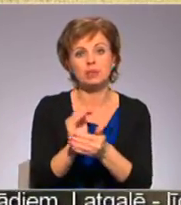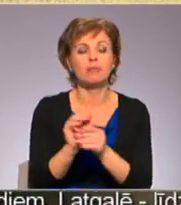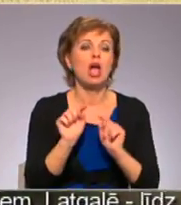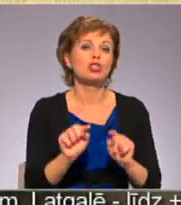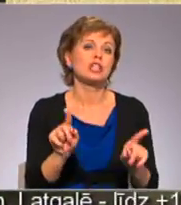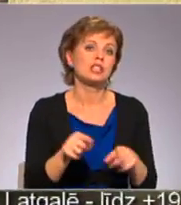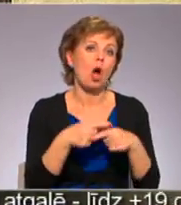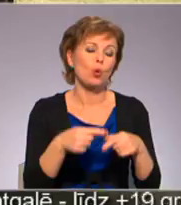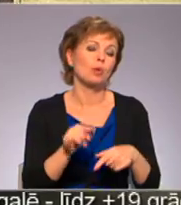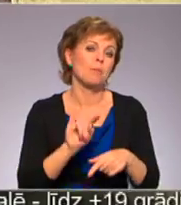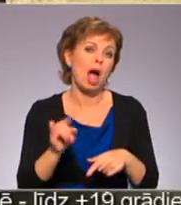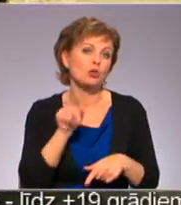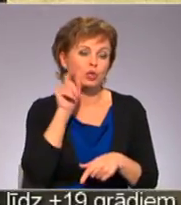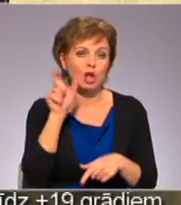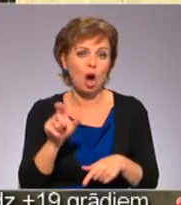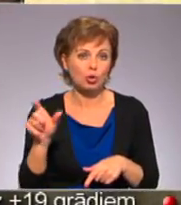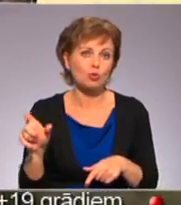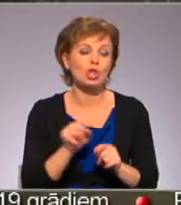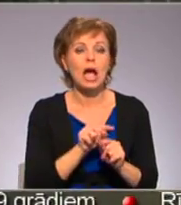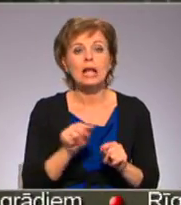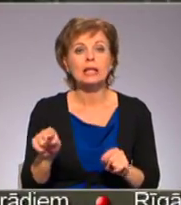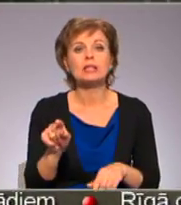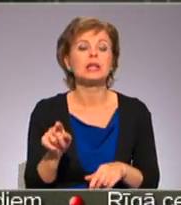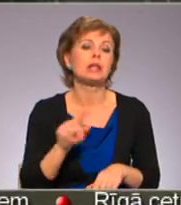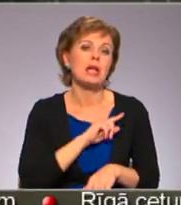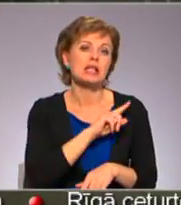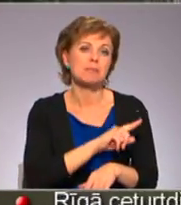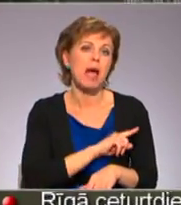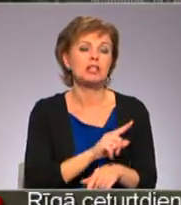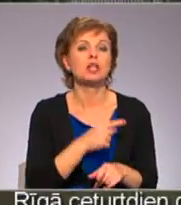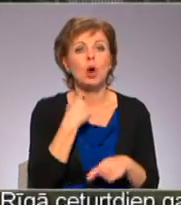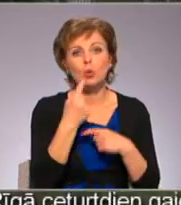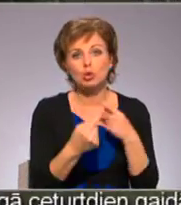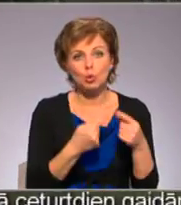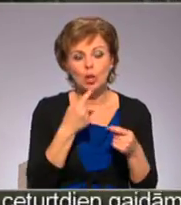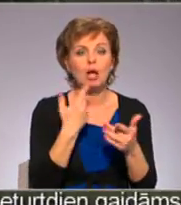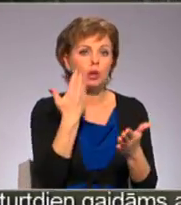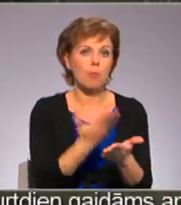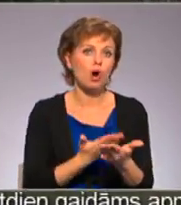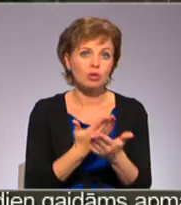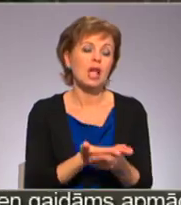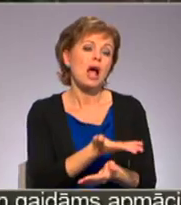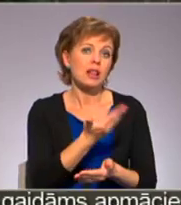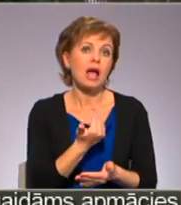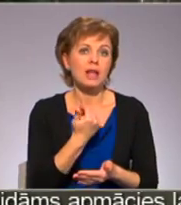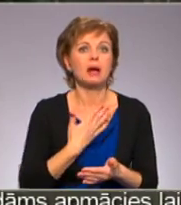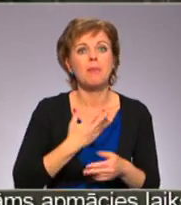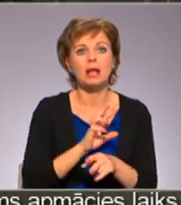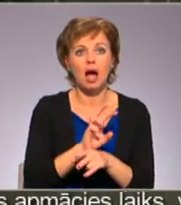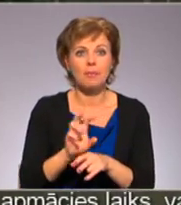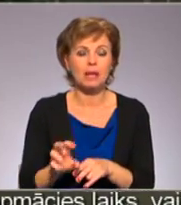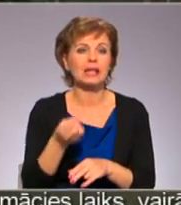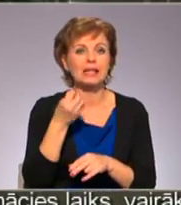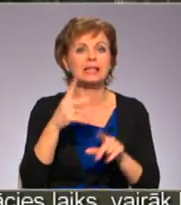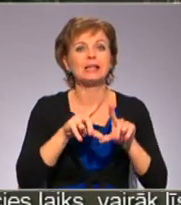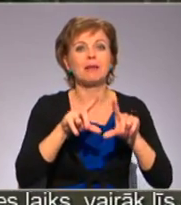šīs tautības bērnus un jauniešus. Līdz ar to mums ir iespēja uzrunāt, motivēt, lai viņi nāk un apmeklē izglītības iestādes,